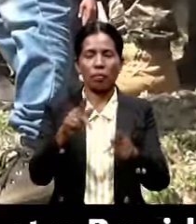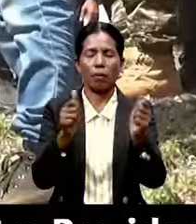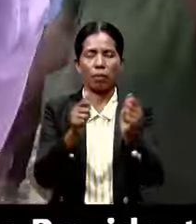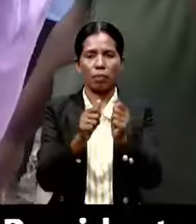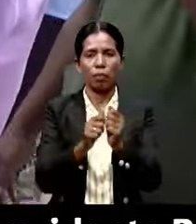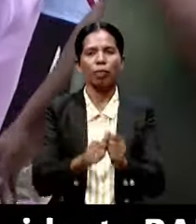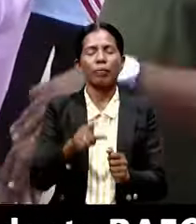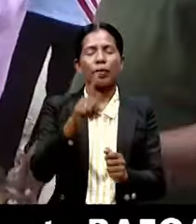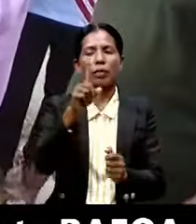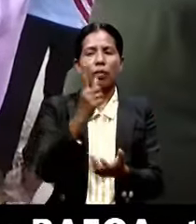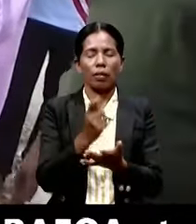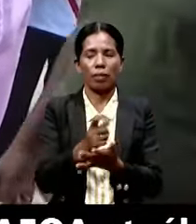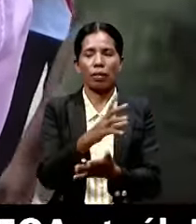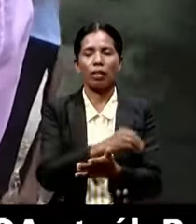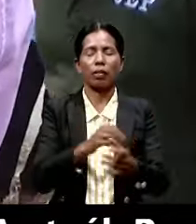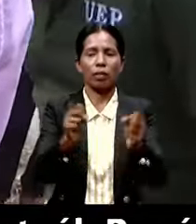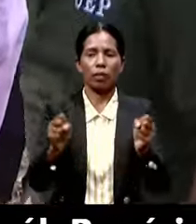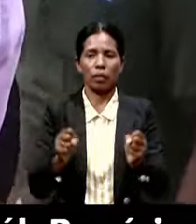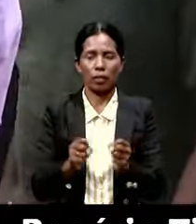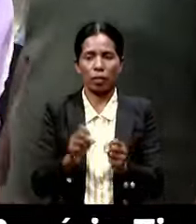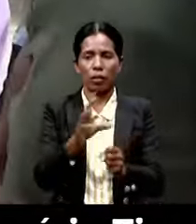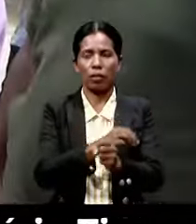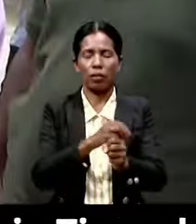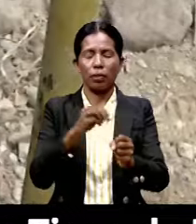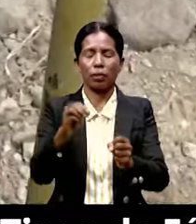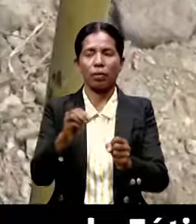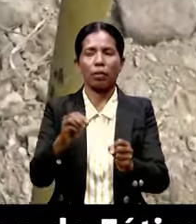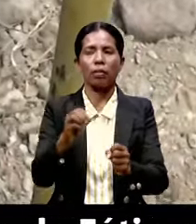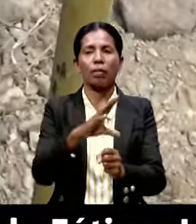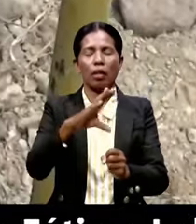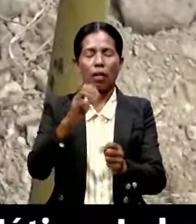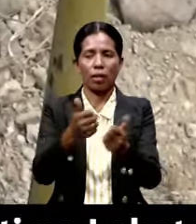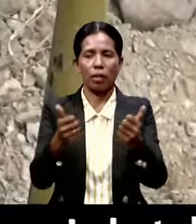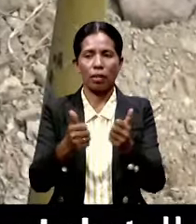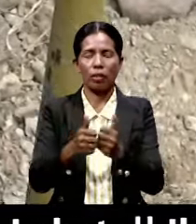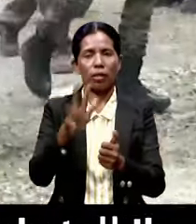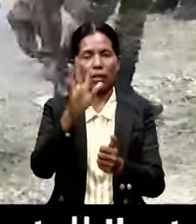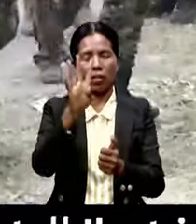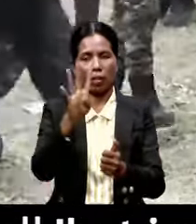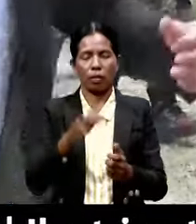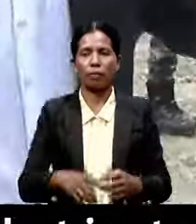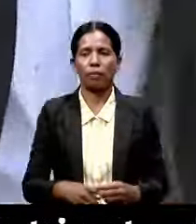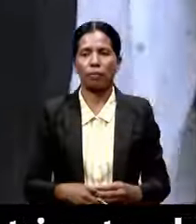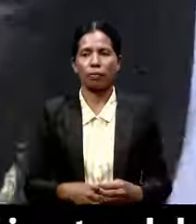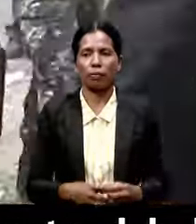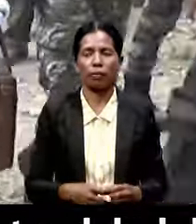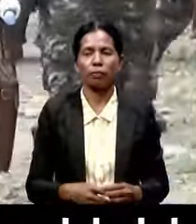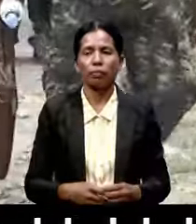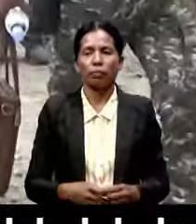idaresin en kuanto suku ailok iha aldea hat kompostusi Karaumate Marboro kulau no kitutu Abraung Amaral ZMN.